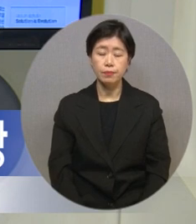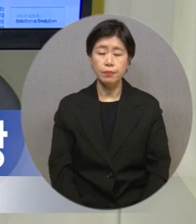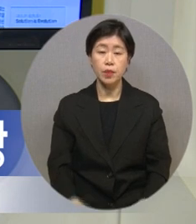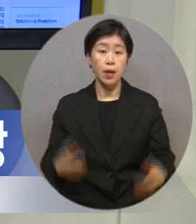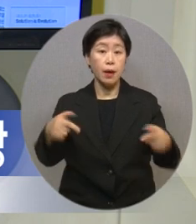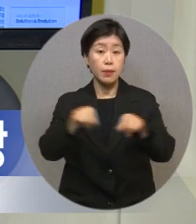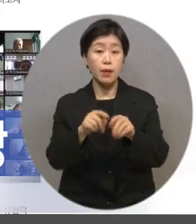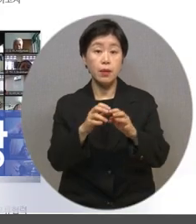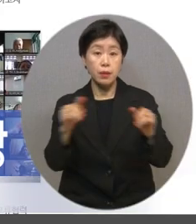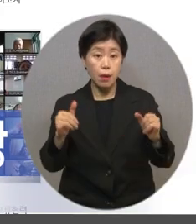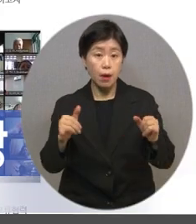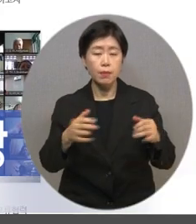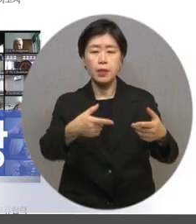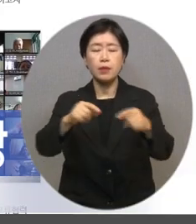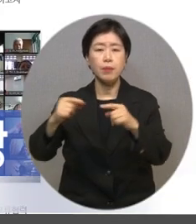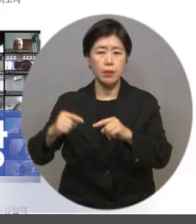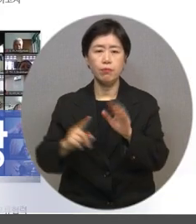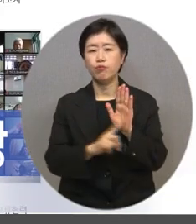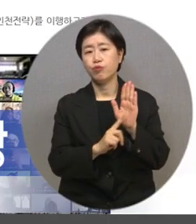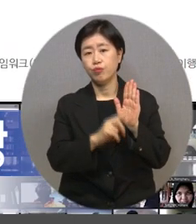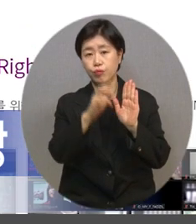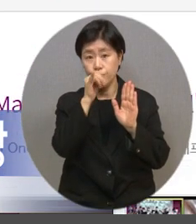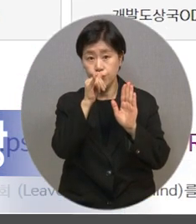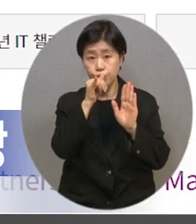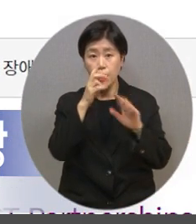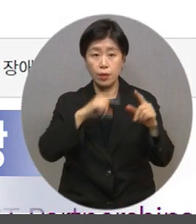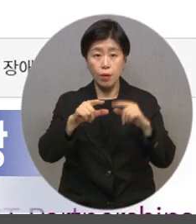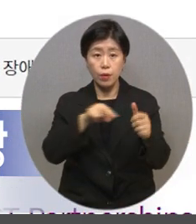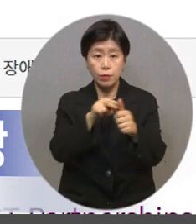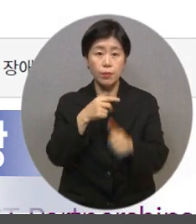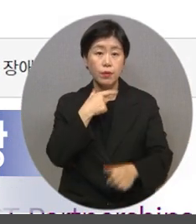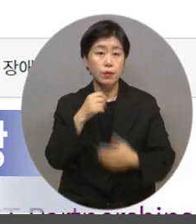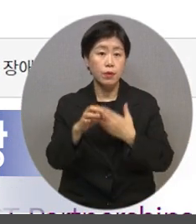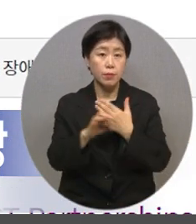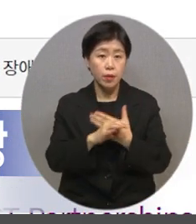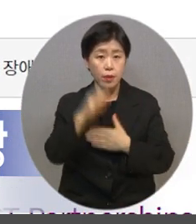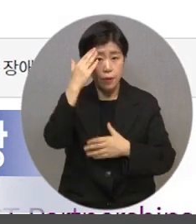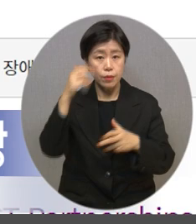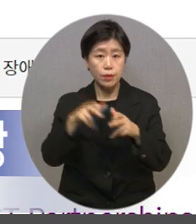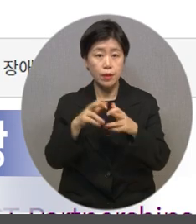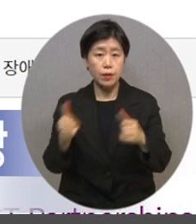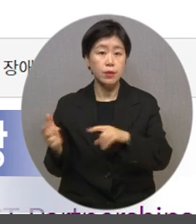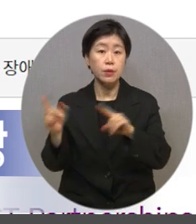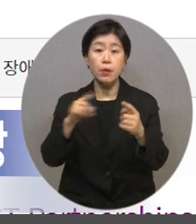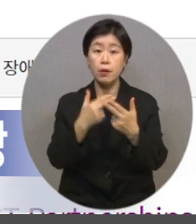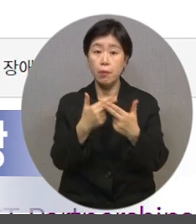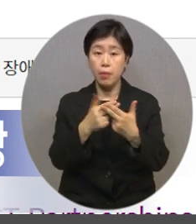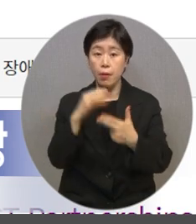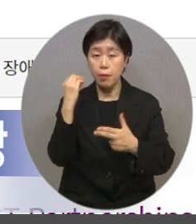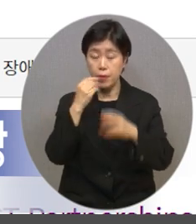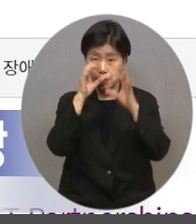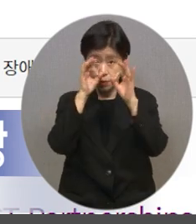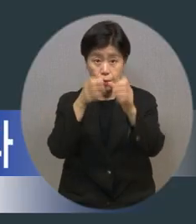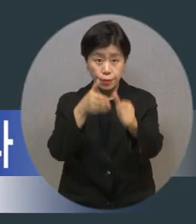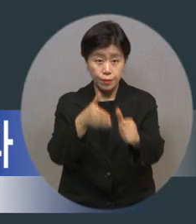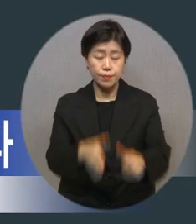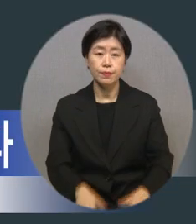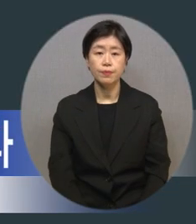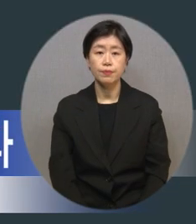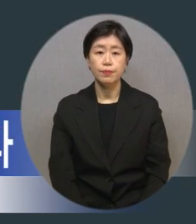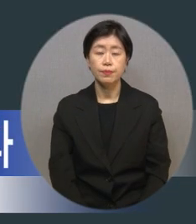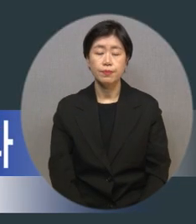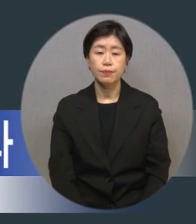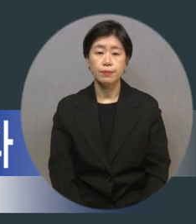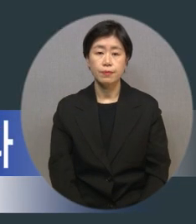모집중 이며 세부 내용은 한국 장애인 제활 협회 홈페이지에서 확인할 수 있습니다